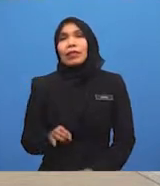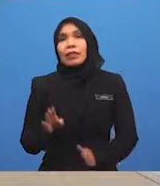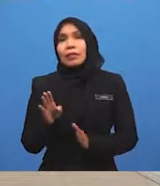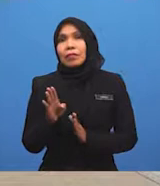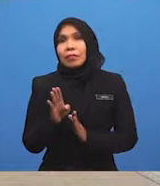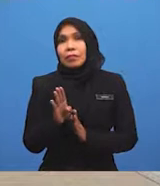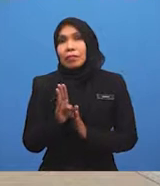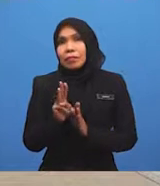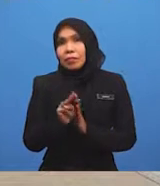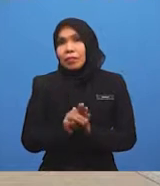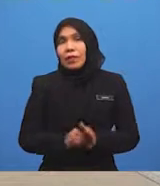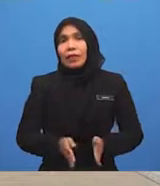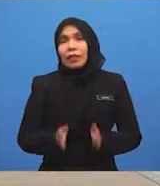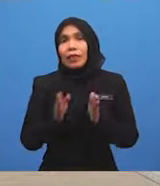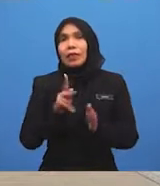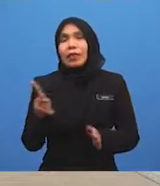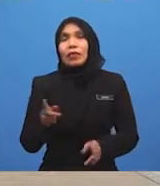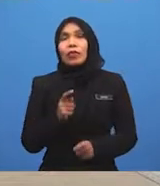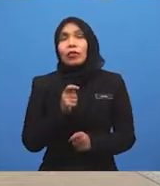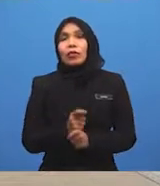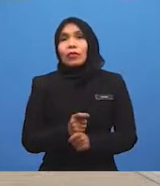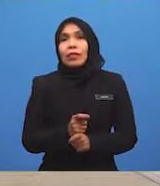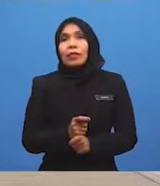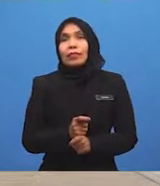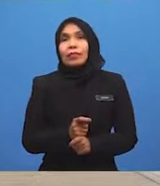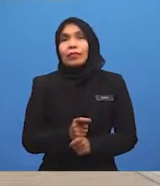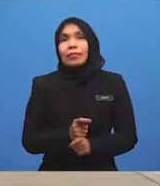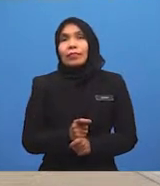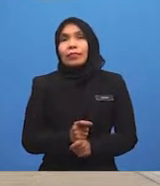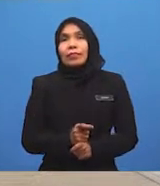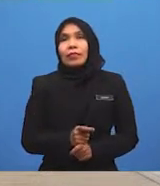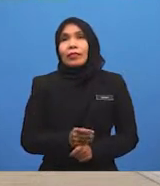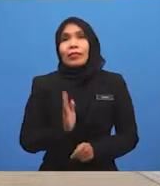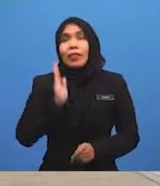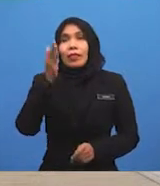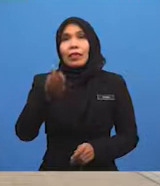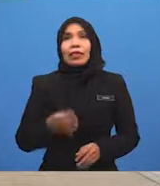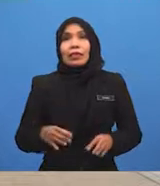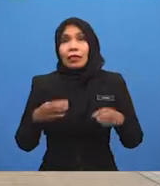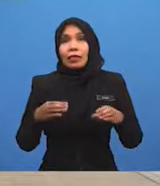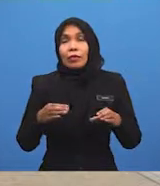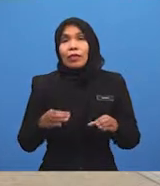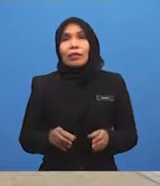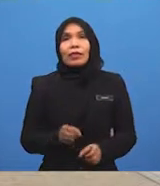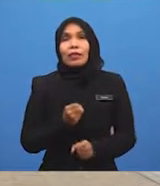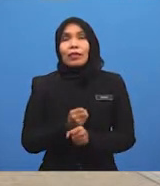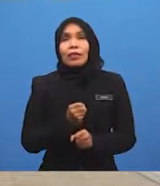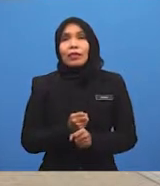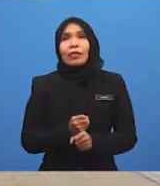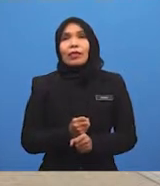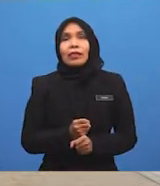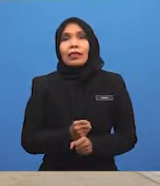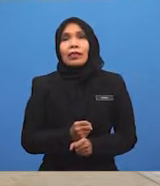mereka. Perkara ini akan mempercepatkan kerja dan juga menimbulkan suasana